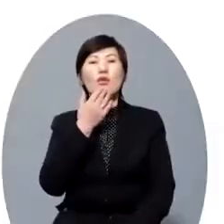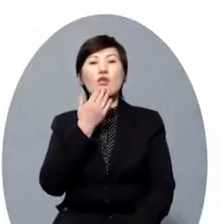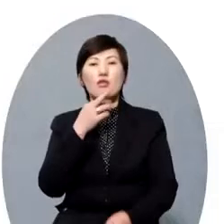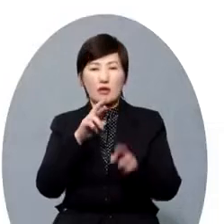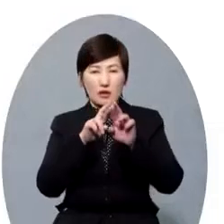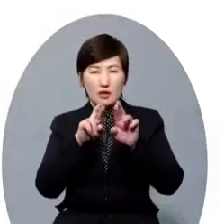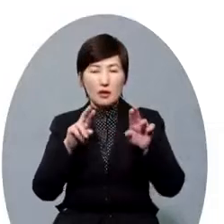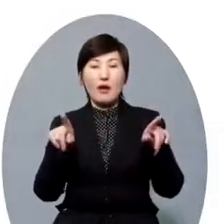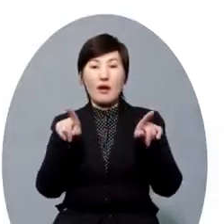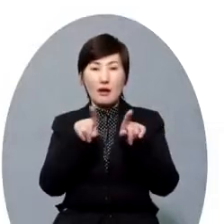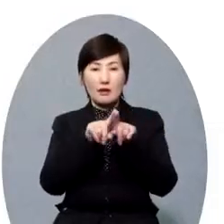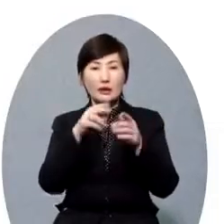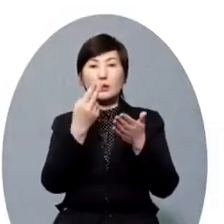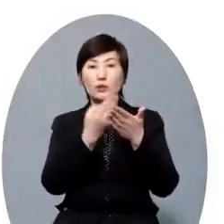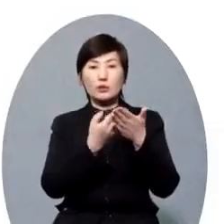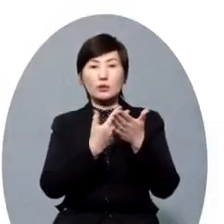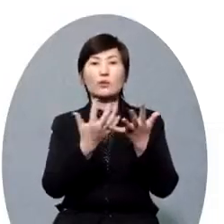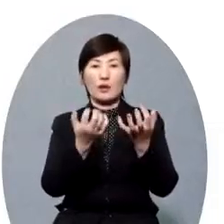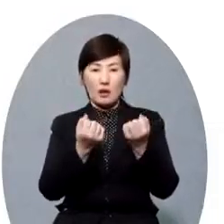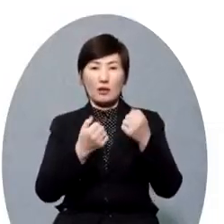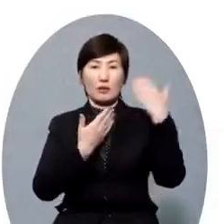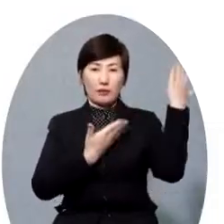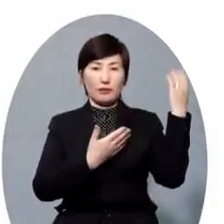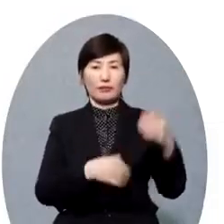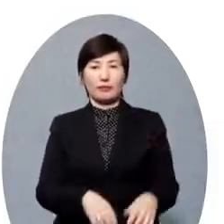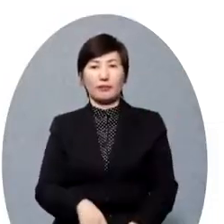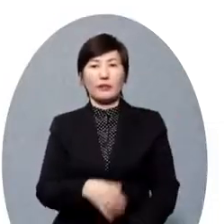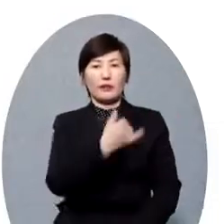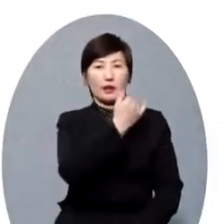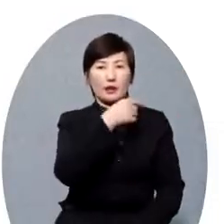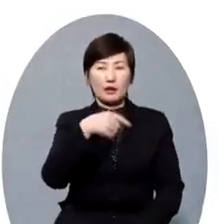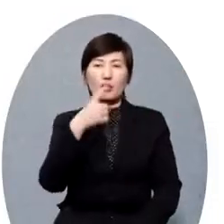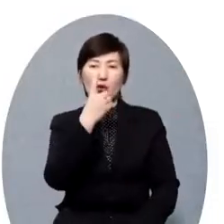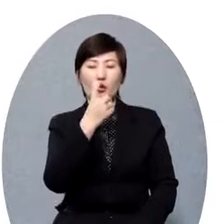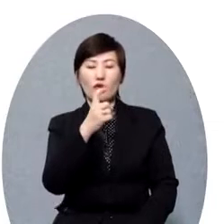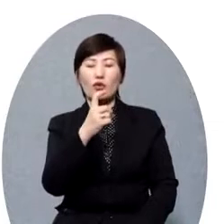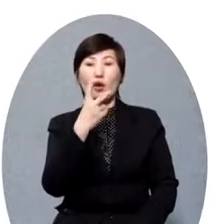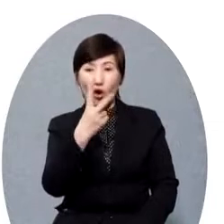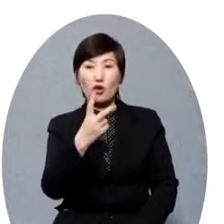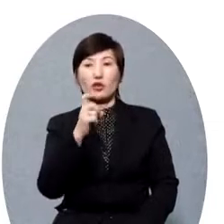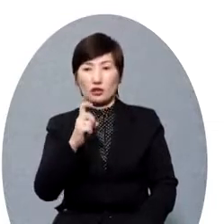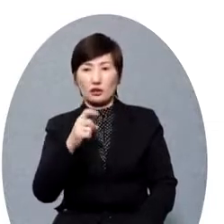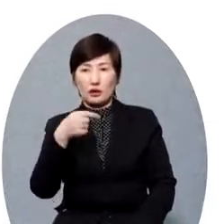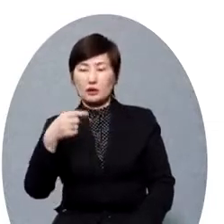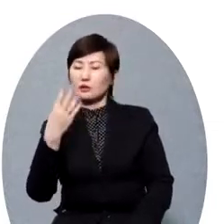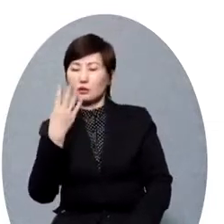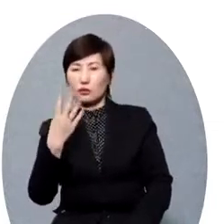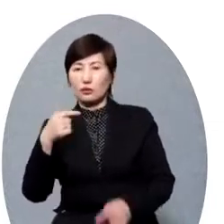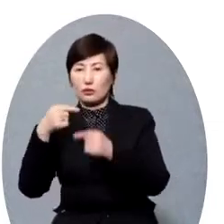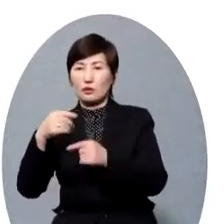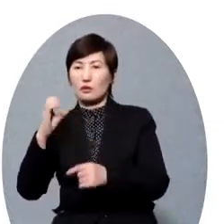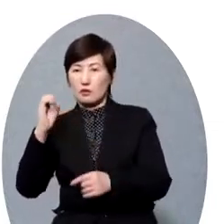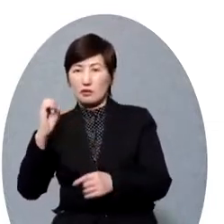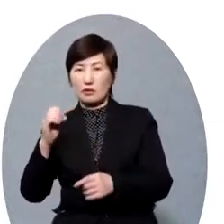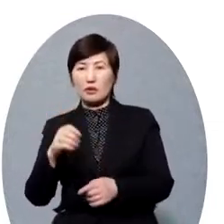Y-гээс хасах нь 2x, хасах нь 4 тэнцүү тэг тэгштгэлээр өгдсөн шулууны гарапагийг байгуулъя.